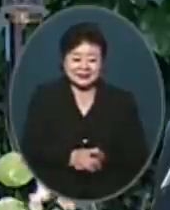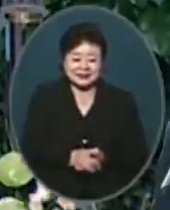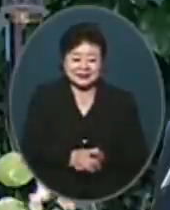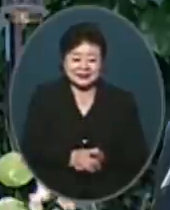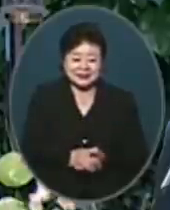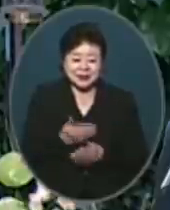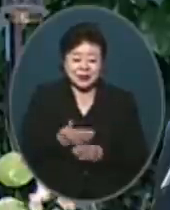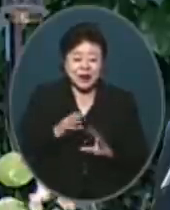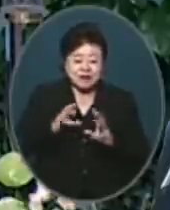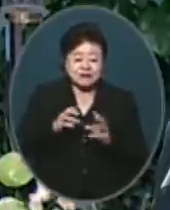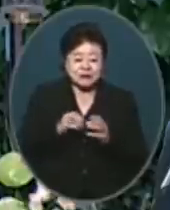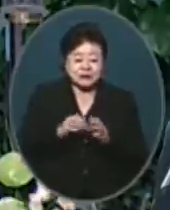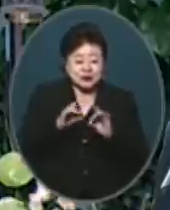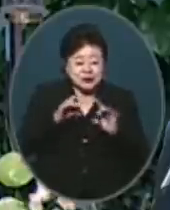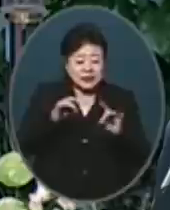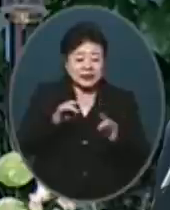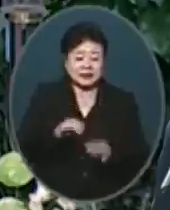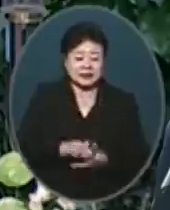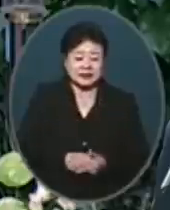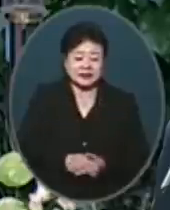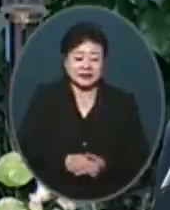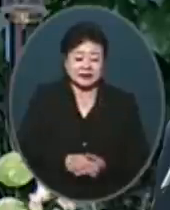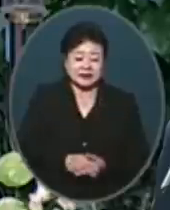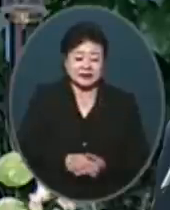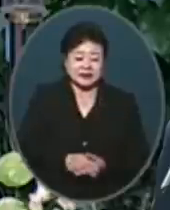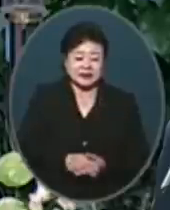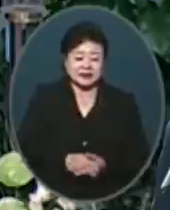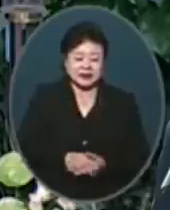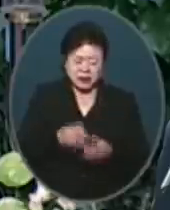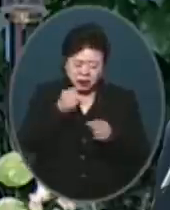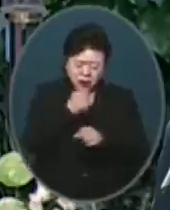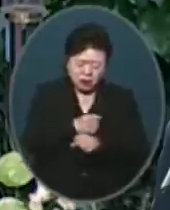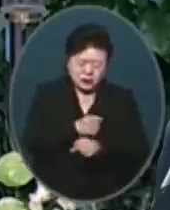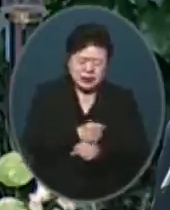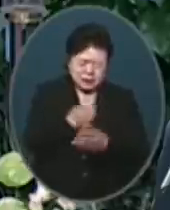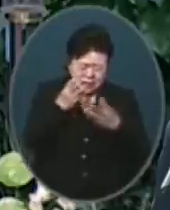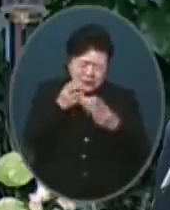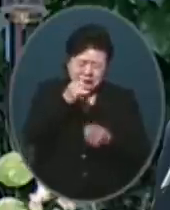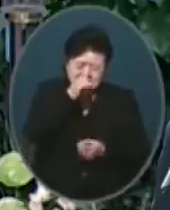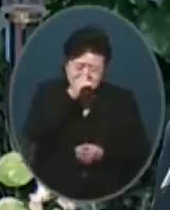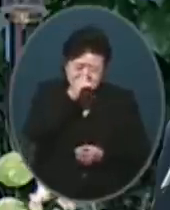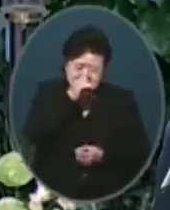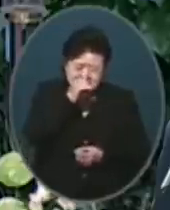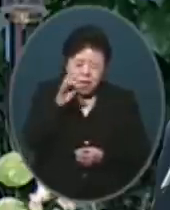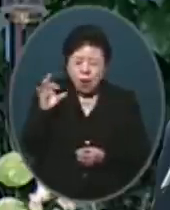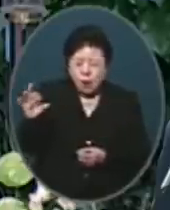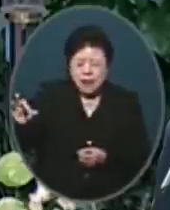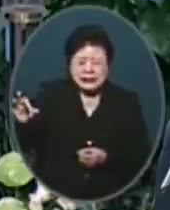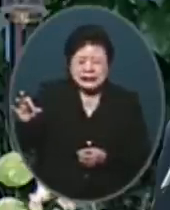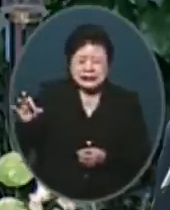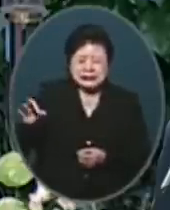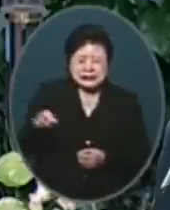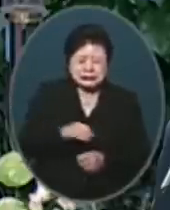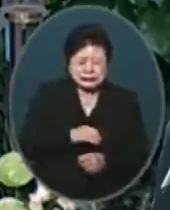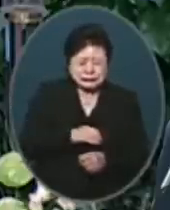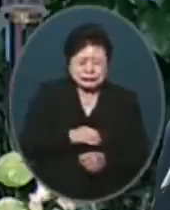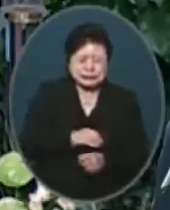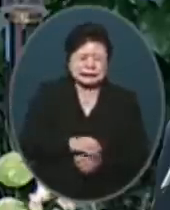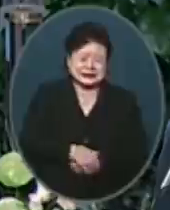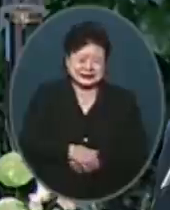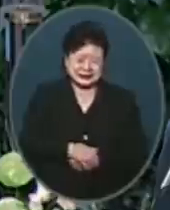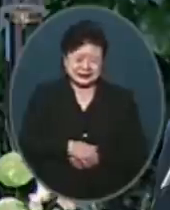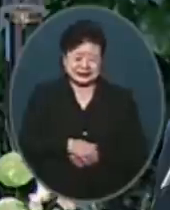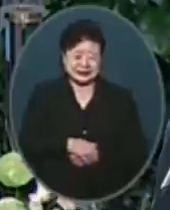그 외국 선교사들이 느날 할 것 없이 고생을 하는 것은 화장실 사용이 어렵다는